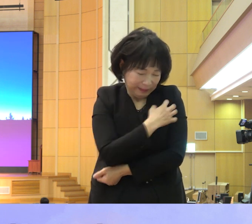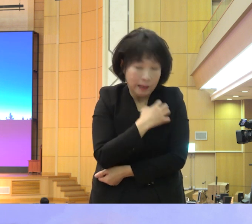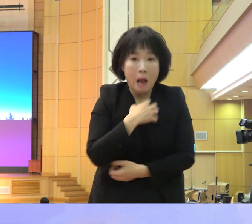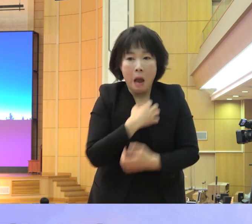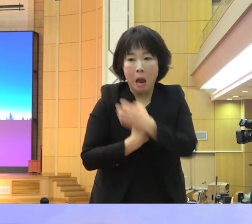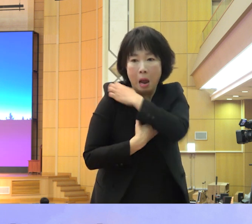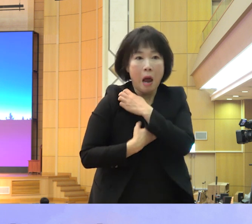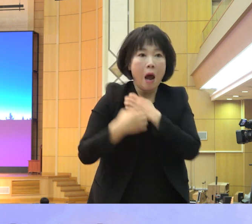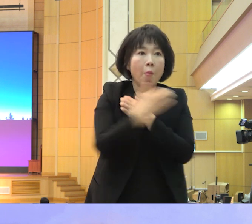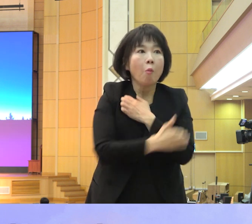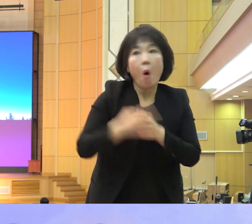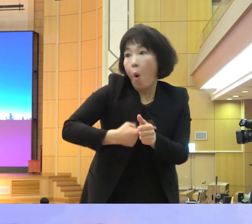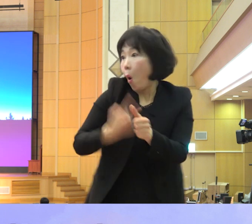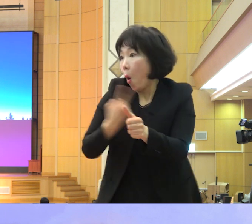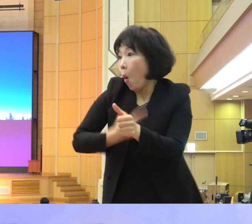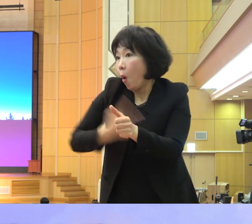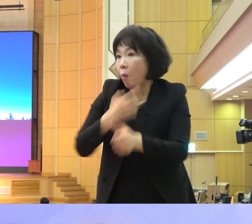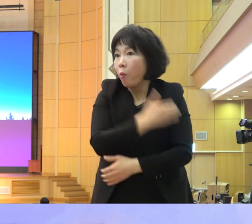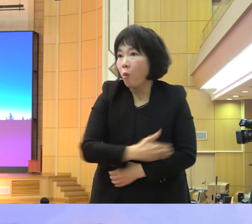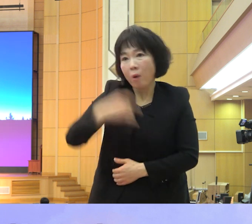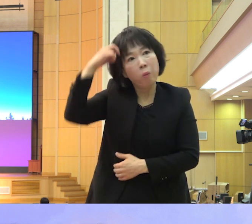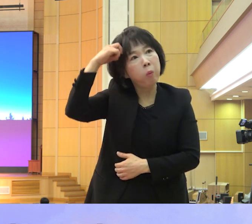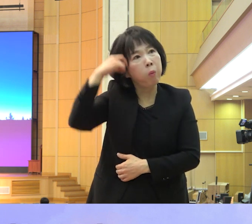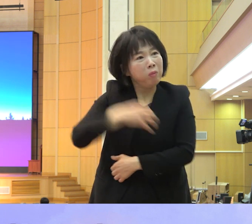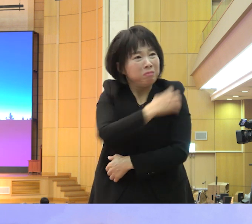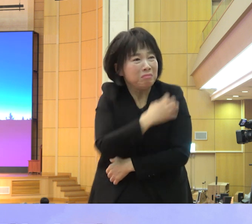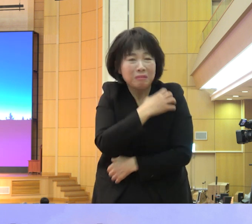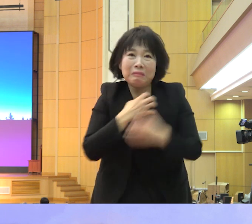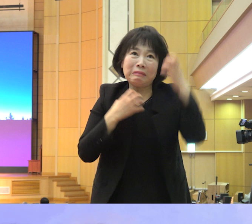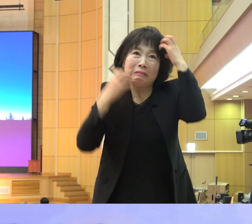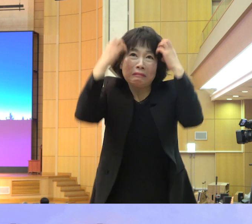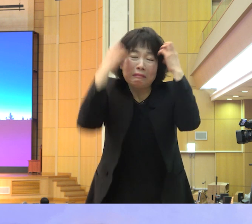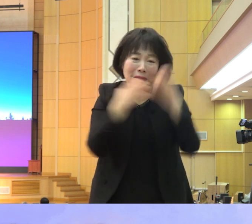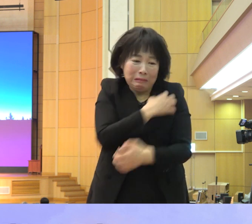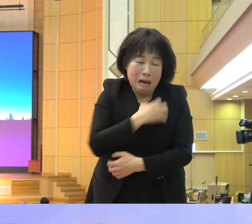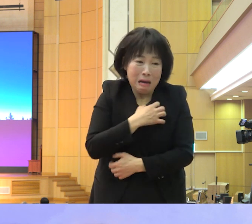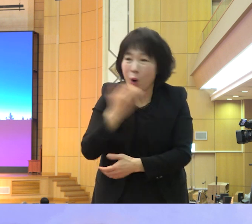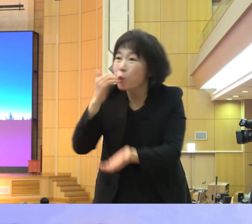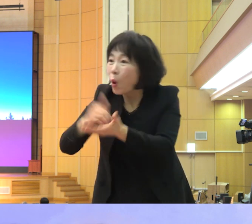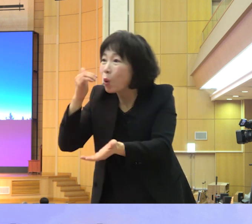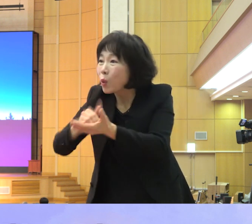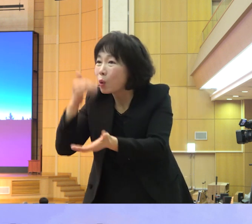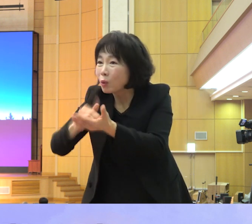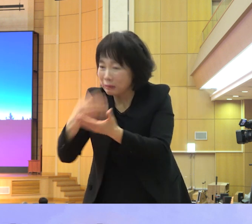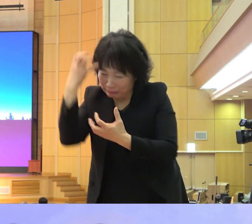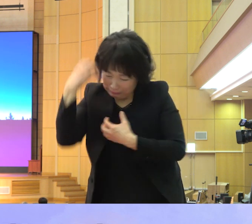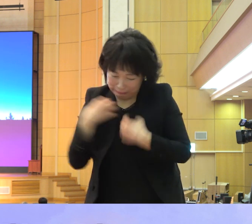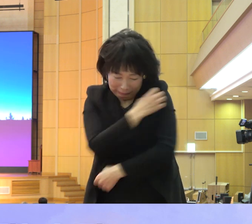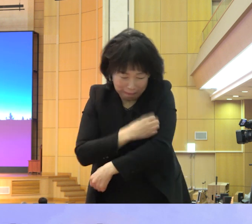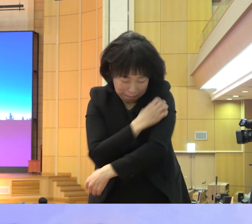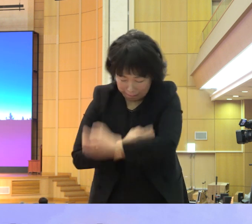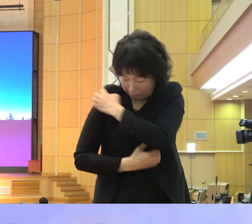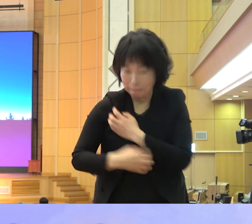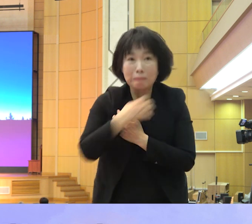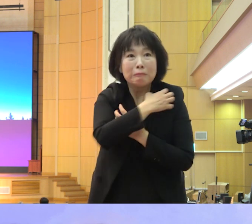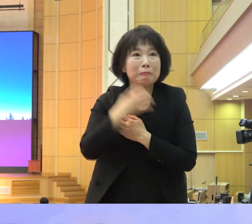조각으로 긁었겠습니까? 기와 조각으로 막 긁어서 온 육체를 기와 조각으로